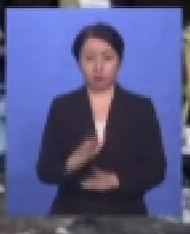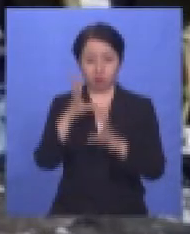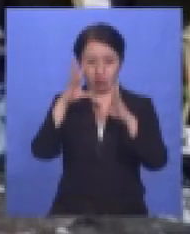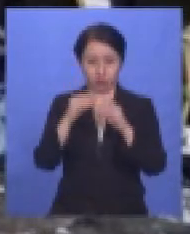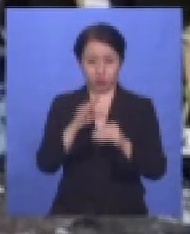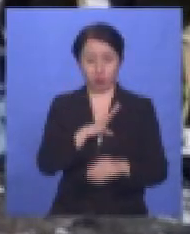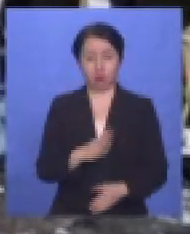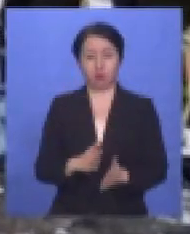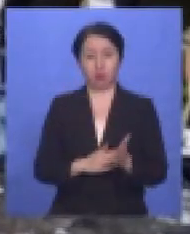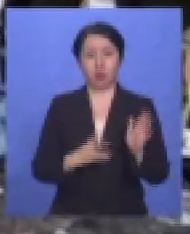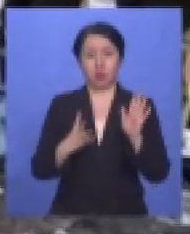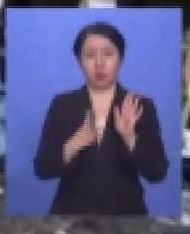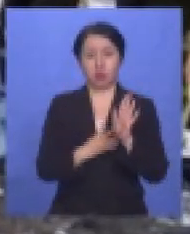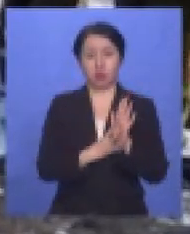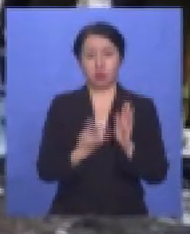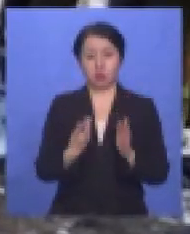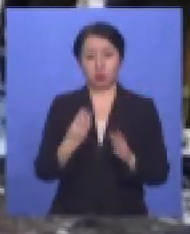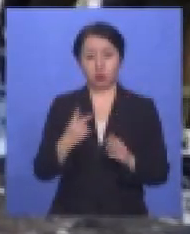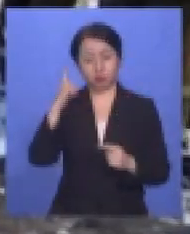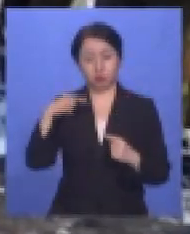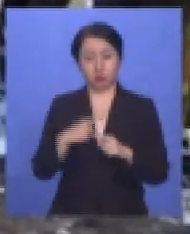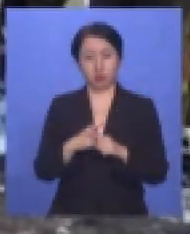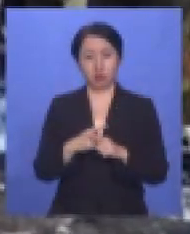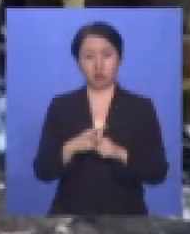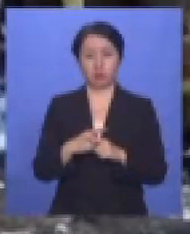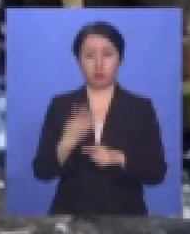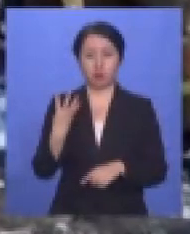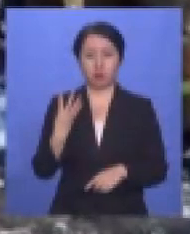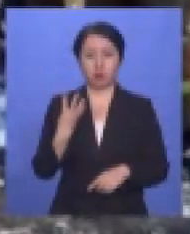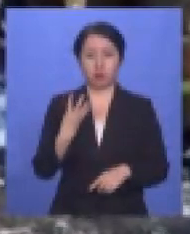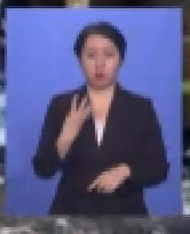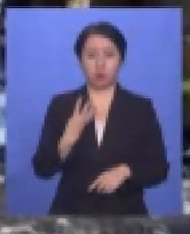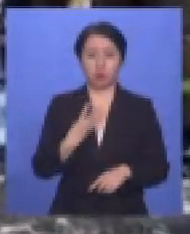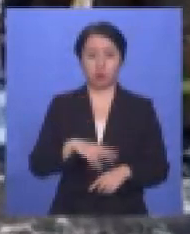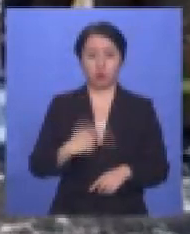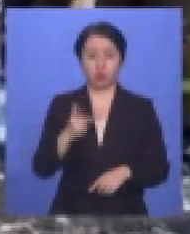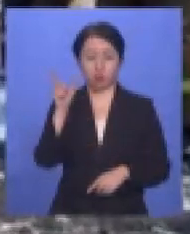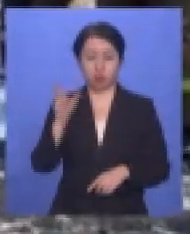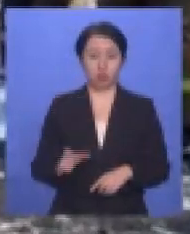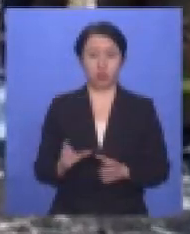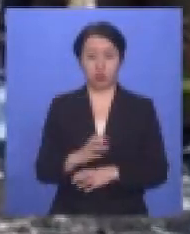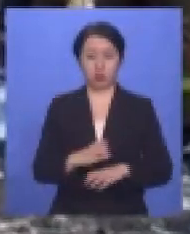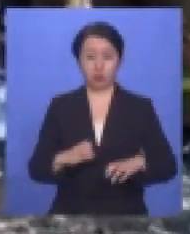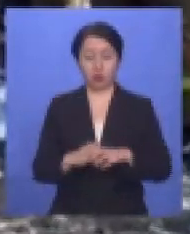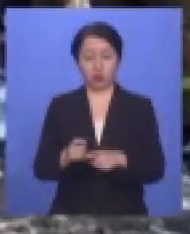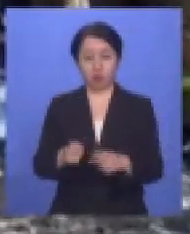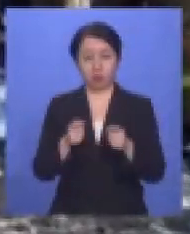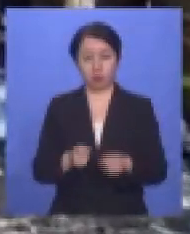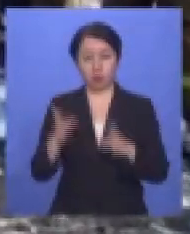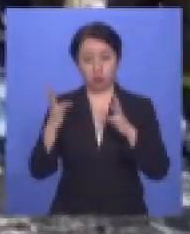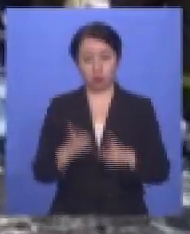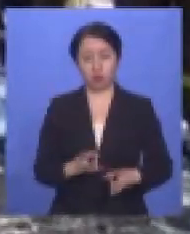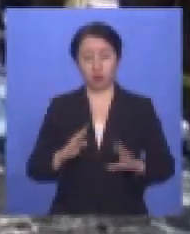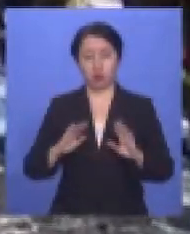Были привлечены 9 единиц техники и 43 человек личного состава, департамент по чрезвычайным